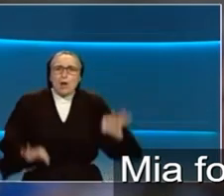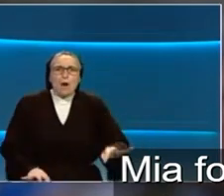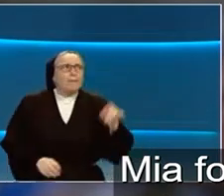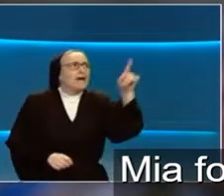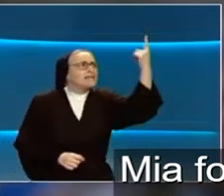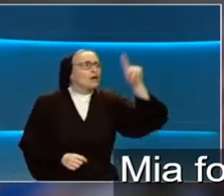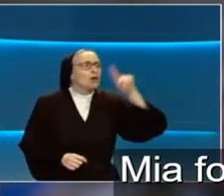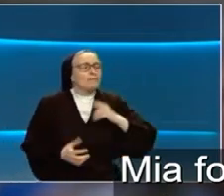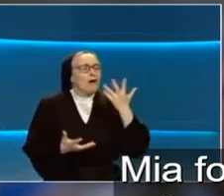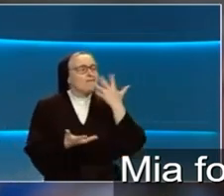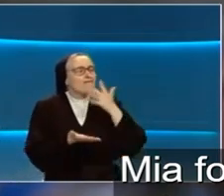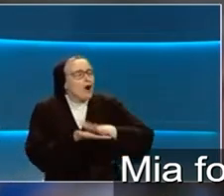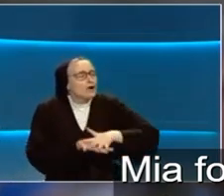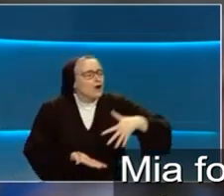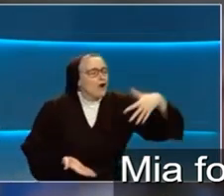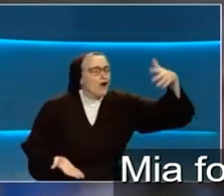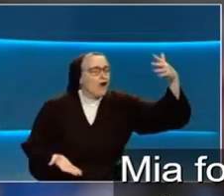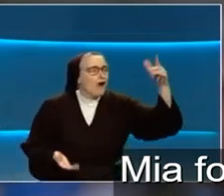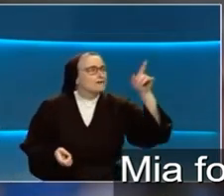mihi in